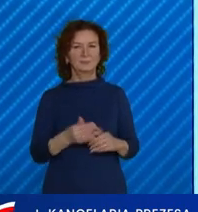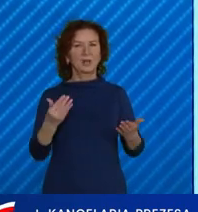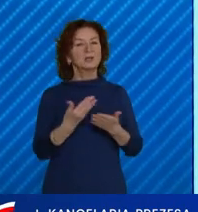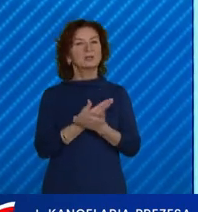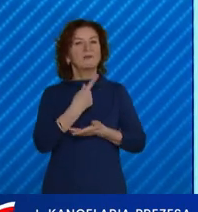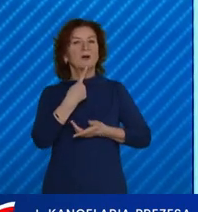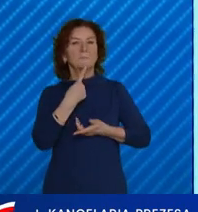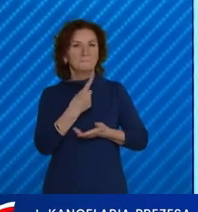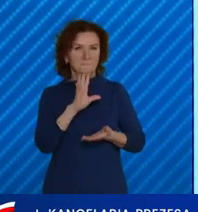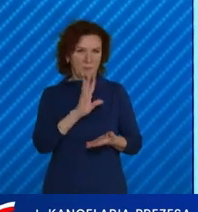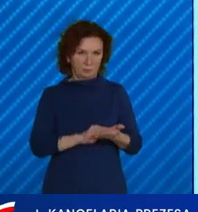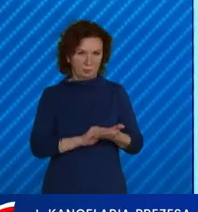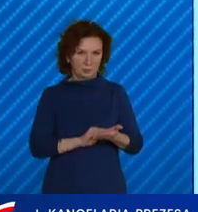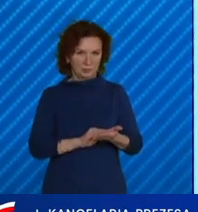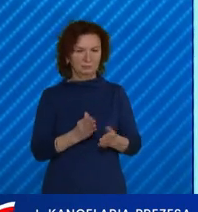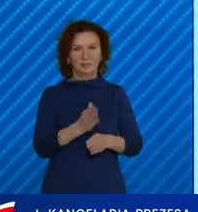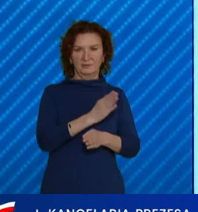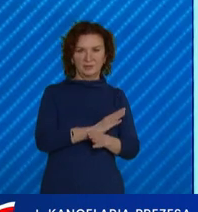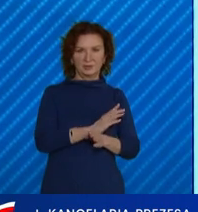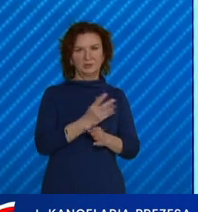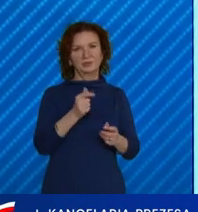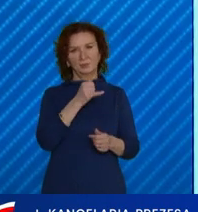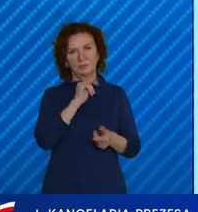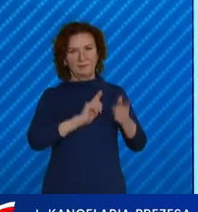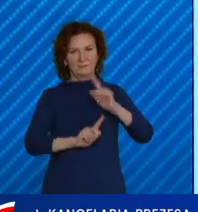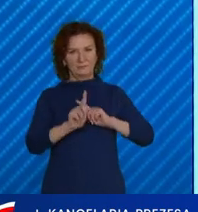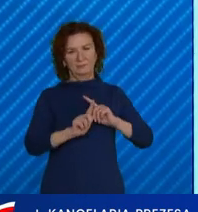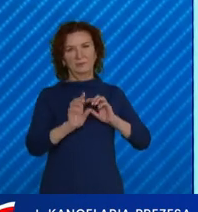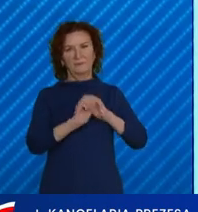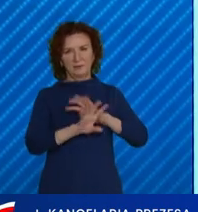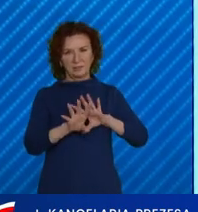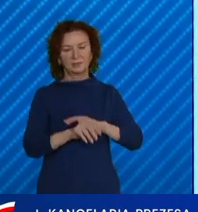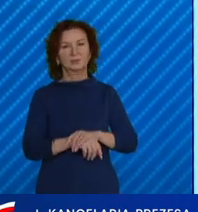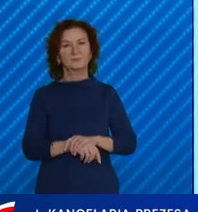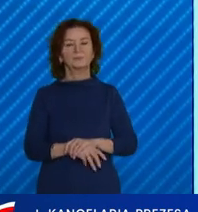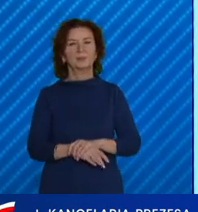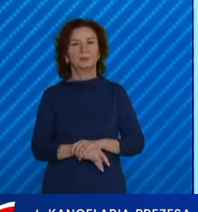choć próbowałem wytłumaczyć to w poprzedniej części naszej konferencji.